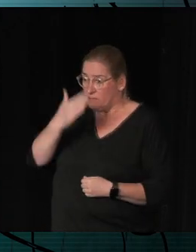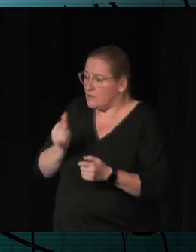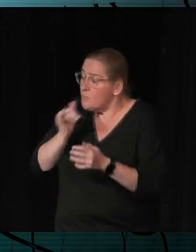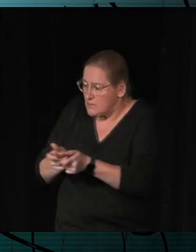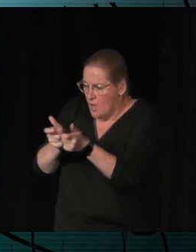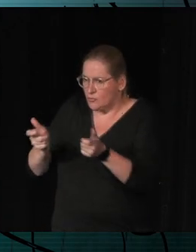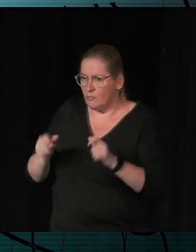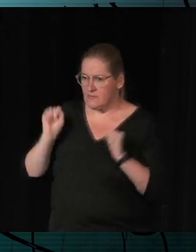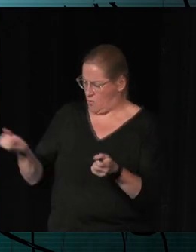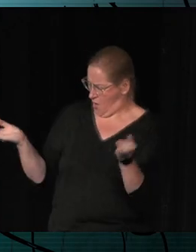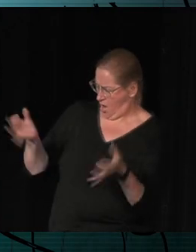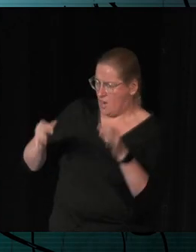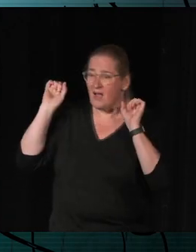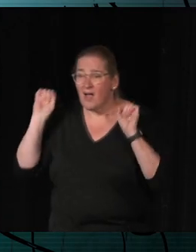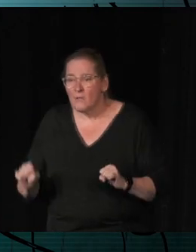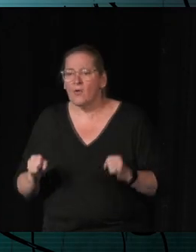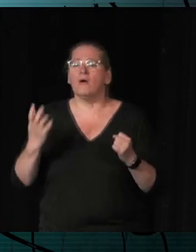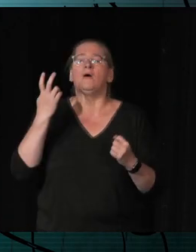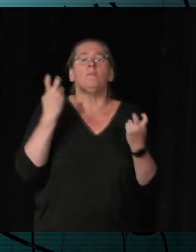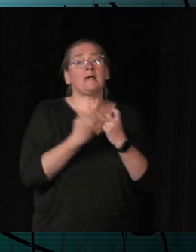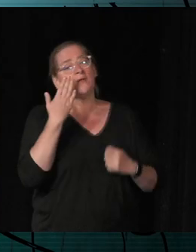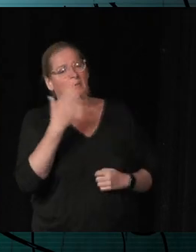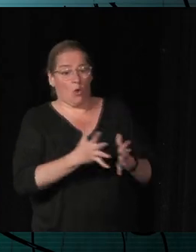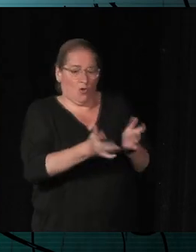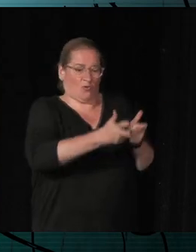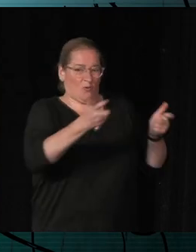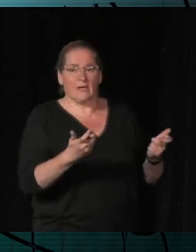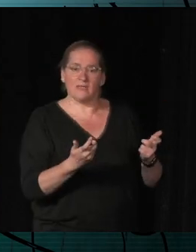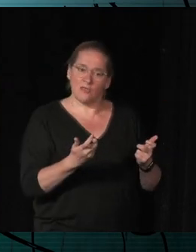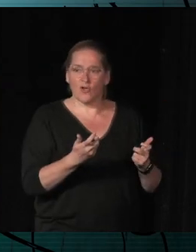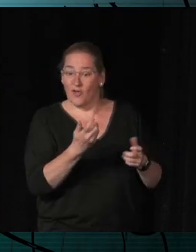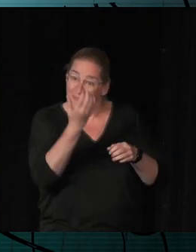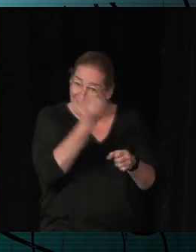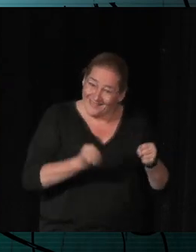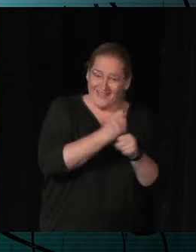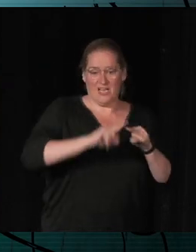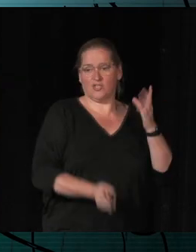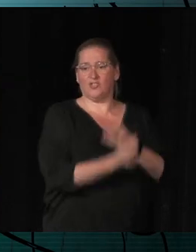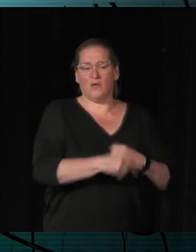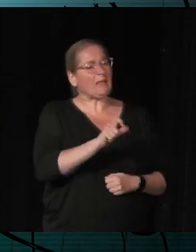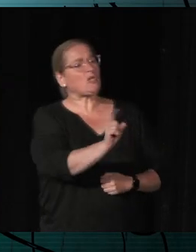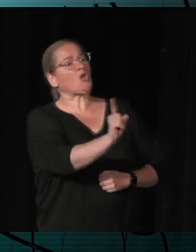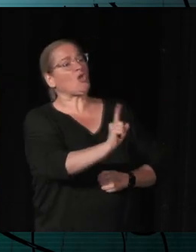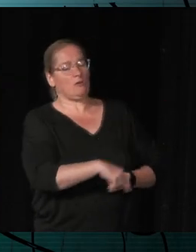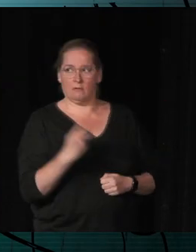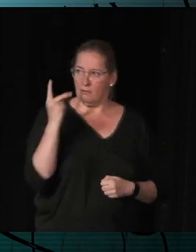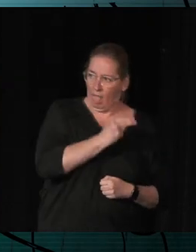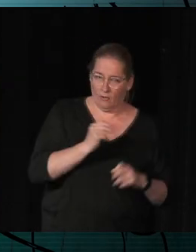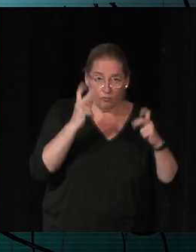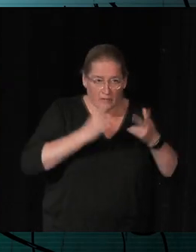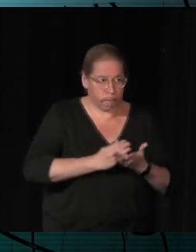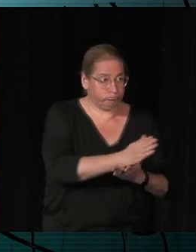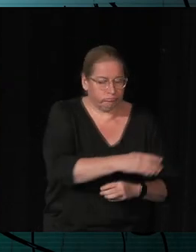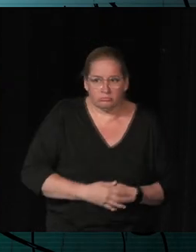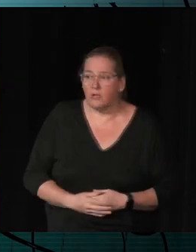des paris parce qu'il va toujours y avoir quelqu'un qui va faire oui mais non on fait pas comme ça c'est comment ça on fait pas comme ça personne nous disait on fait pas comme ça à l'époque on savait pas ce